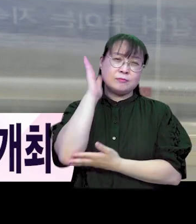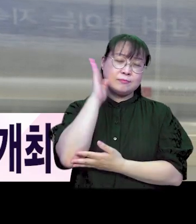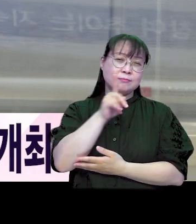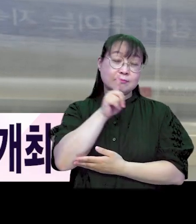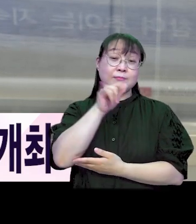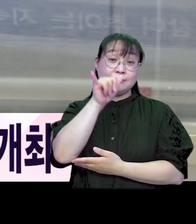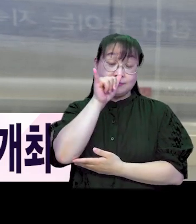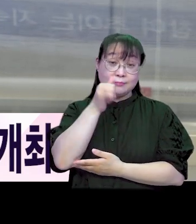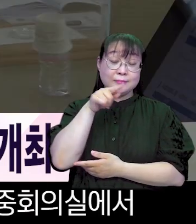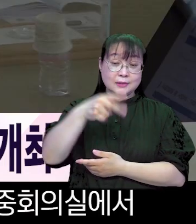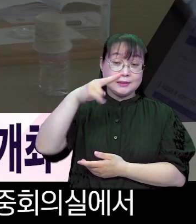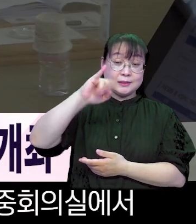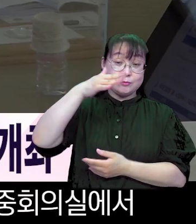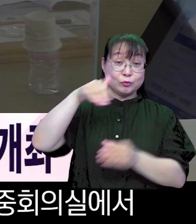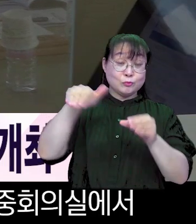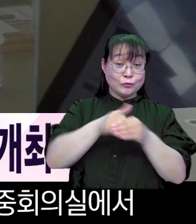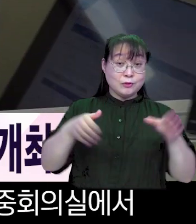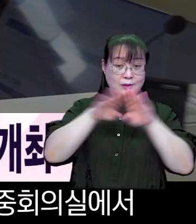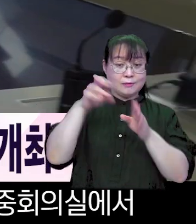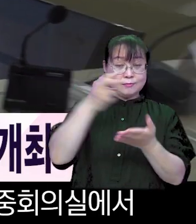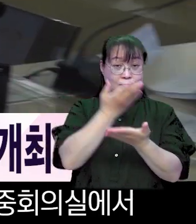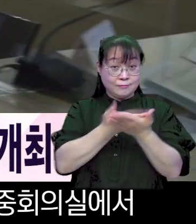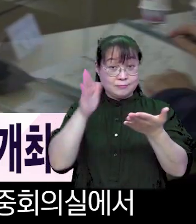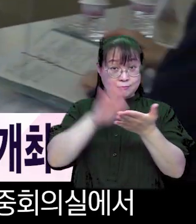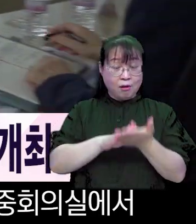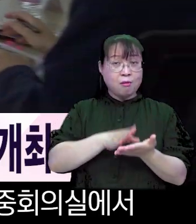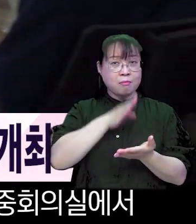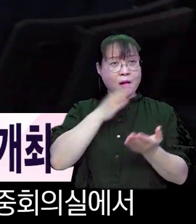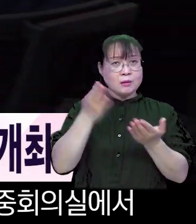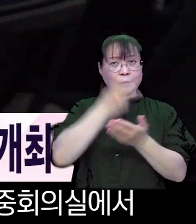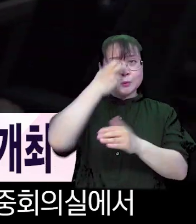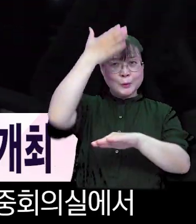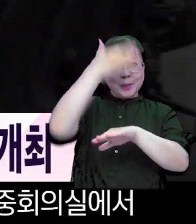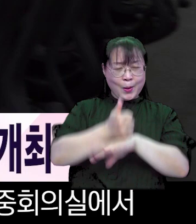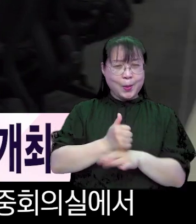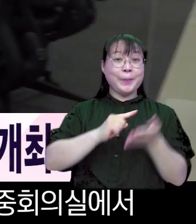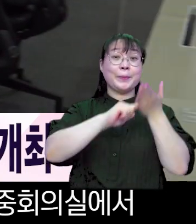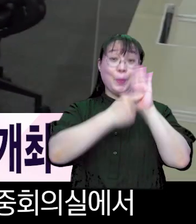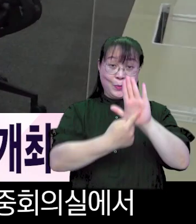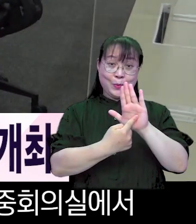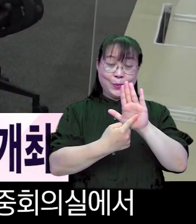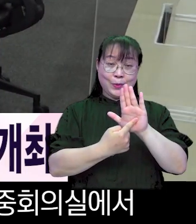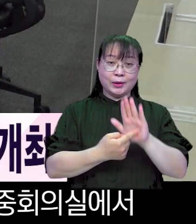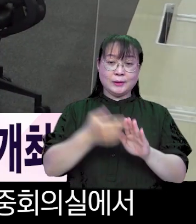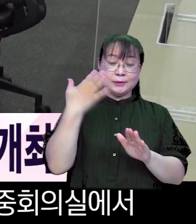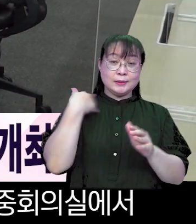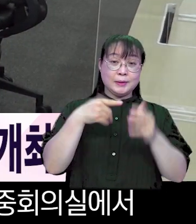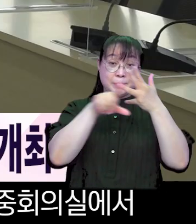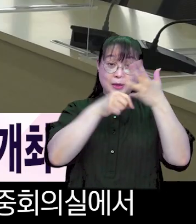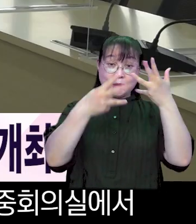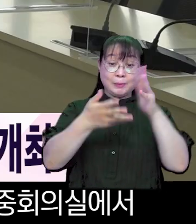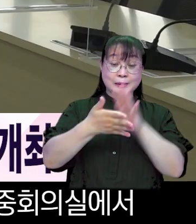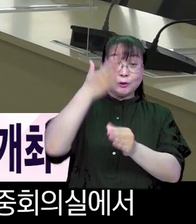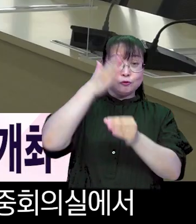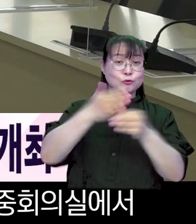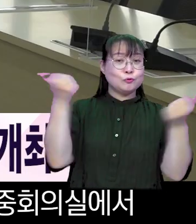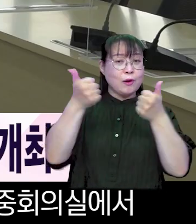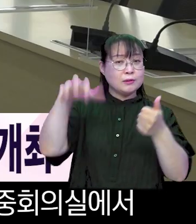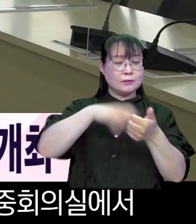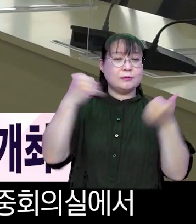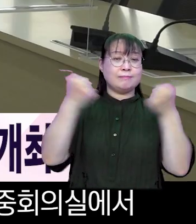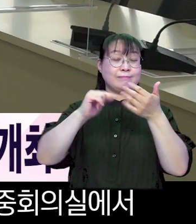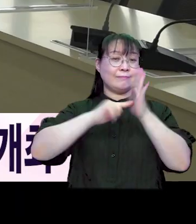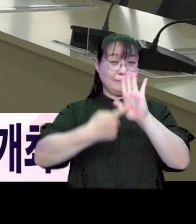제기돼 왔는데요. 이에 신부문화회관 리모델링 타당성 조사용역 최종보고회가 지난 3일